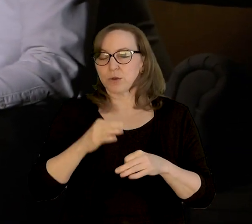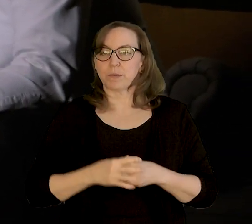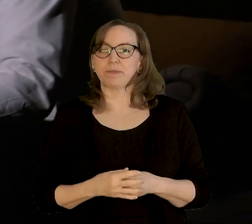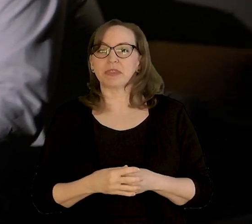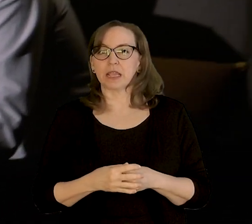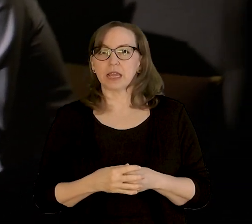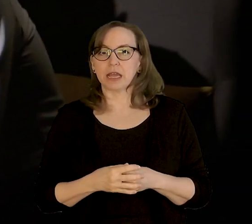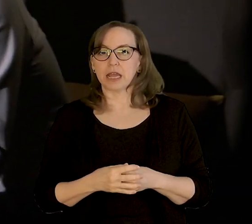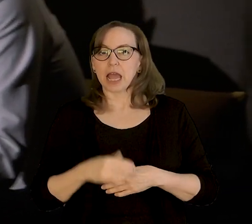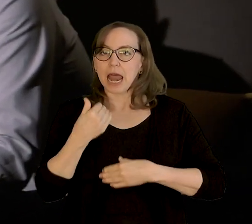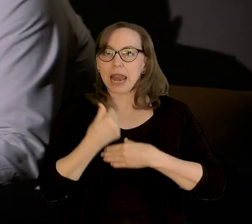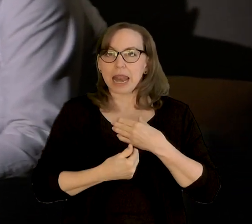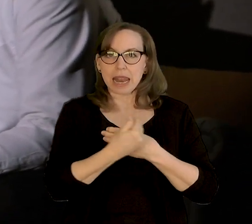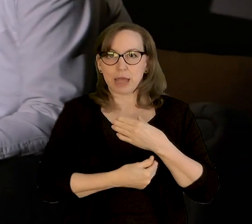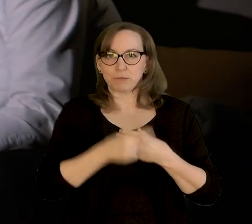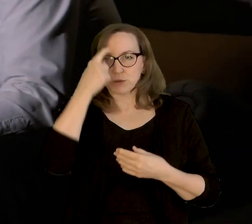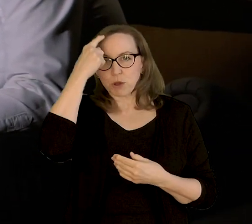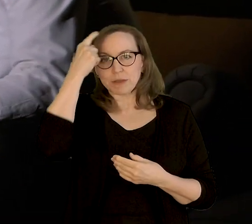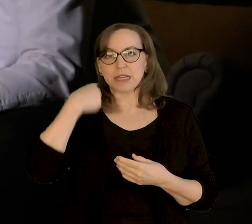Chleb przypomina nam o